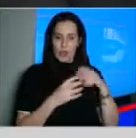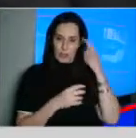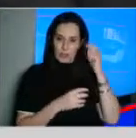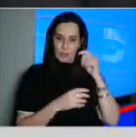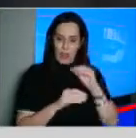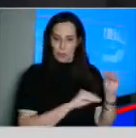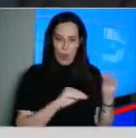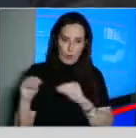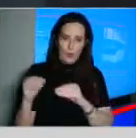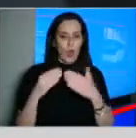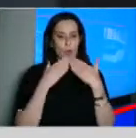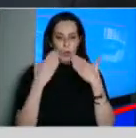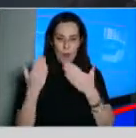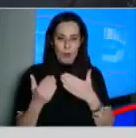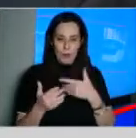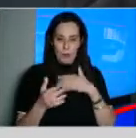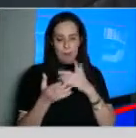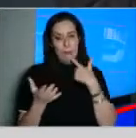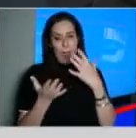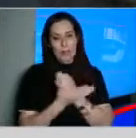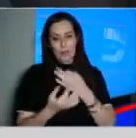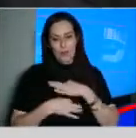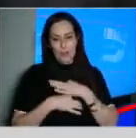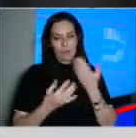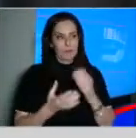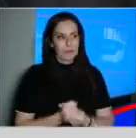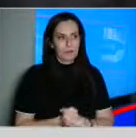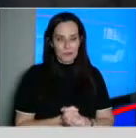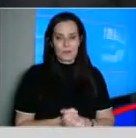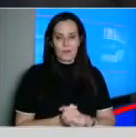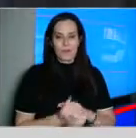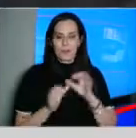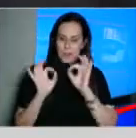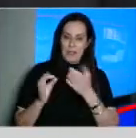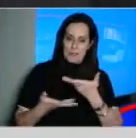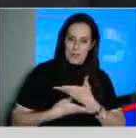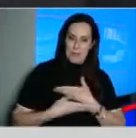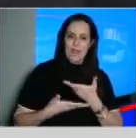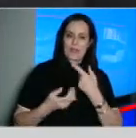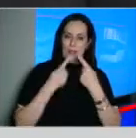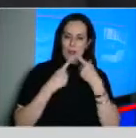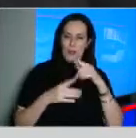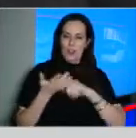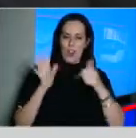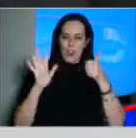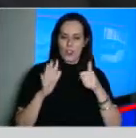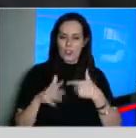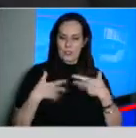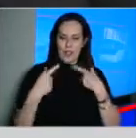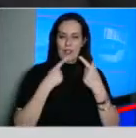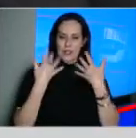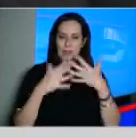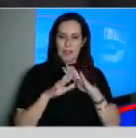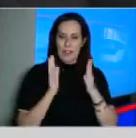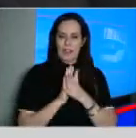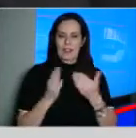מוביליטי ליבינג לאב. תודה רבה לך, אני מאחל לך בהצלחה בשבילי בעיקר. בסדר, נדבר עוד חצי שנה, אני אשמח לספר על